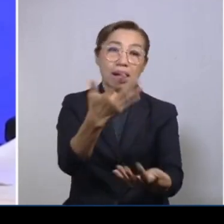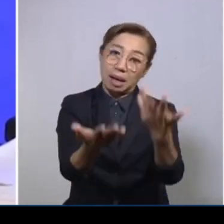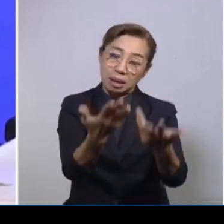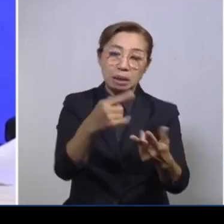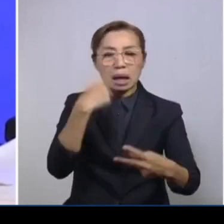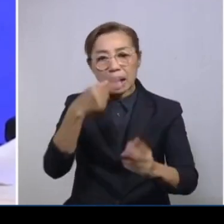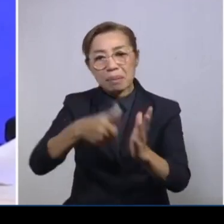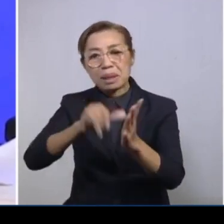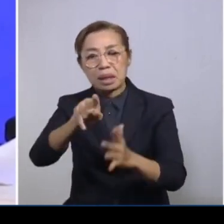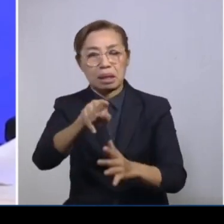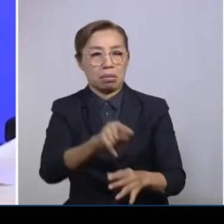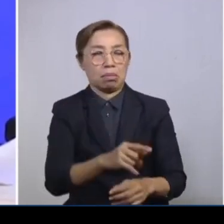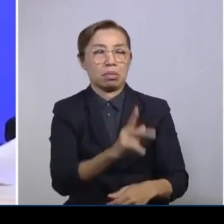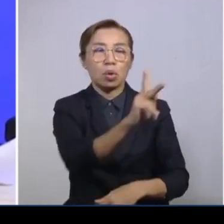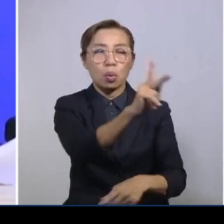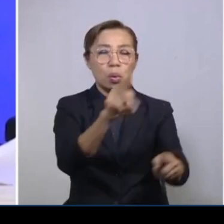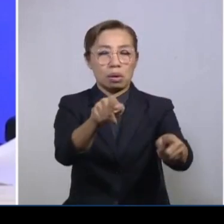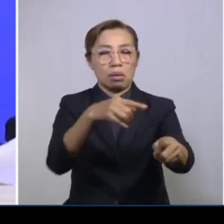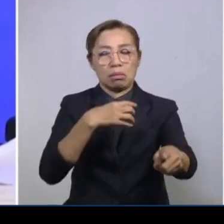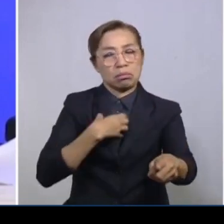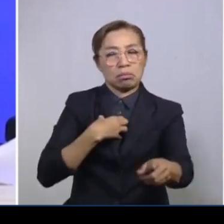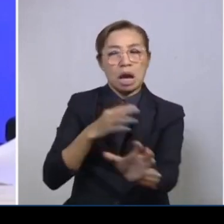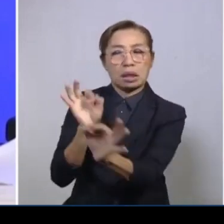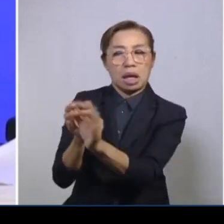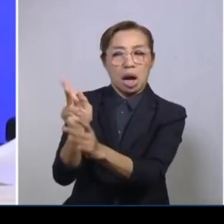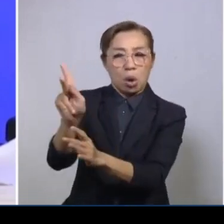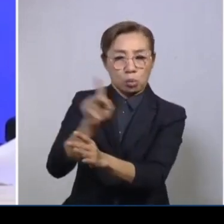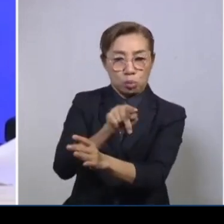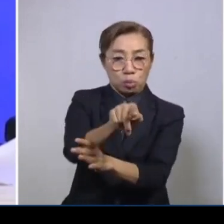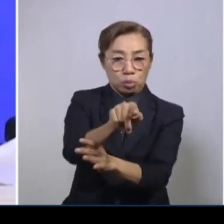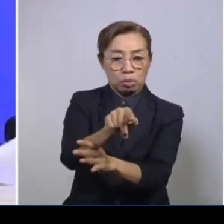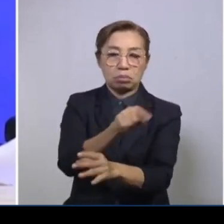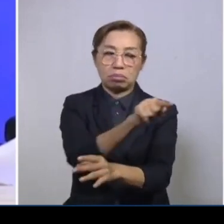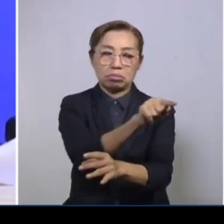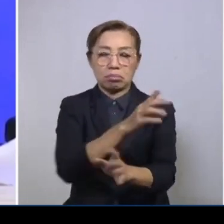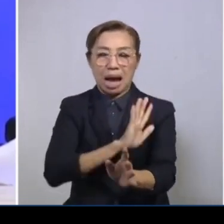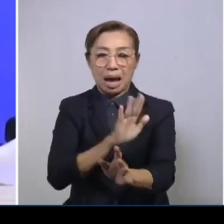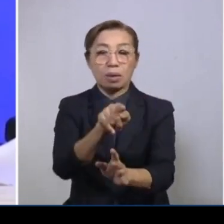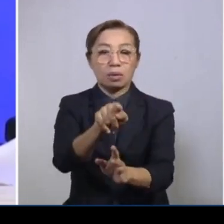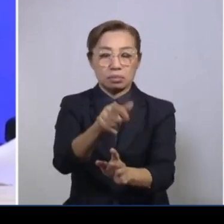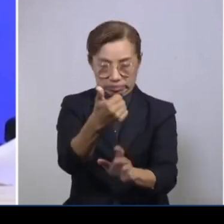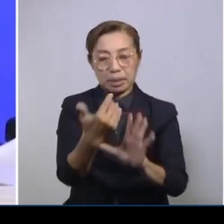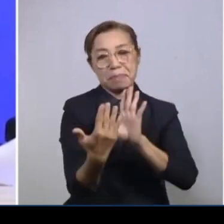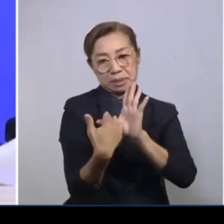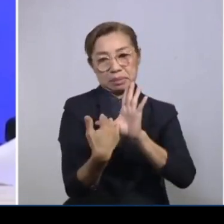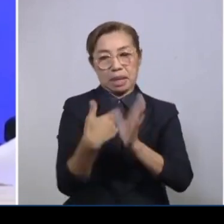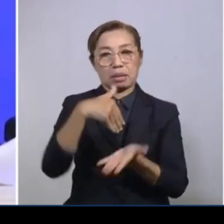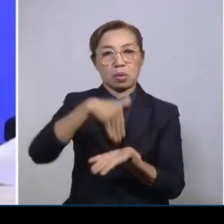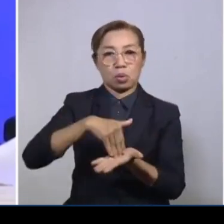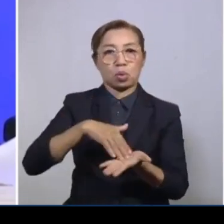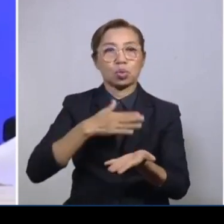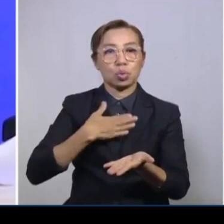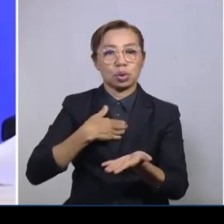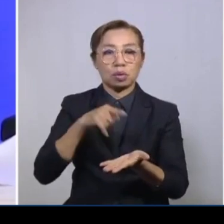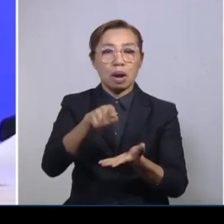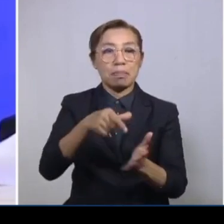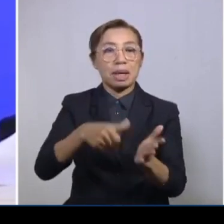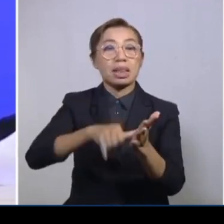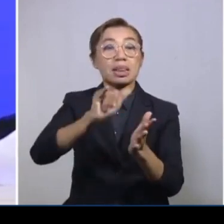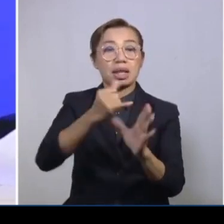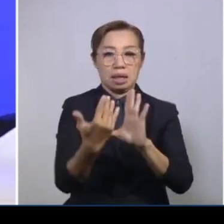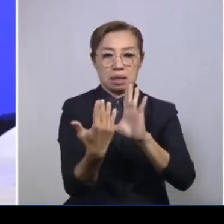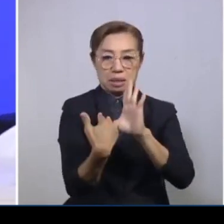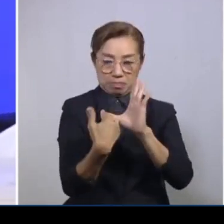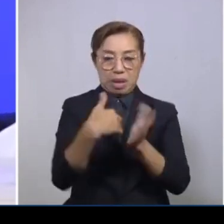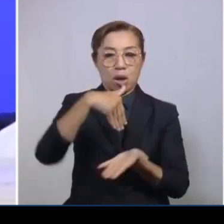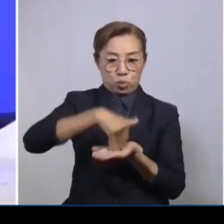ขหนี้จากนอกระบบให้เป็นหนี้ในระบบนะครับขอให้ท่านได้สามารถมาลงทะเบียนลูกหนี้นอกระบบได้ที่ศูนย์ดำรงธร